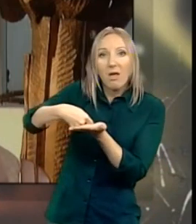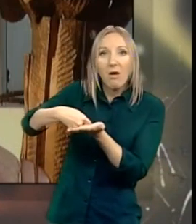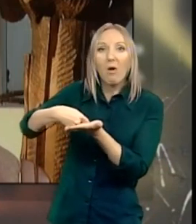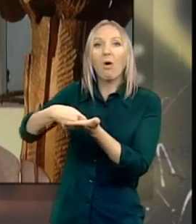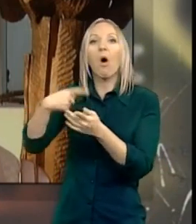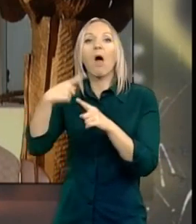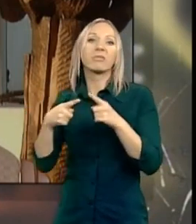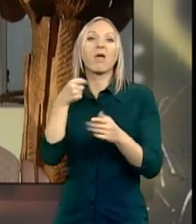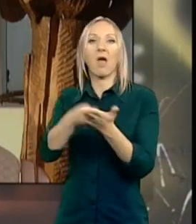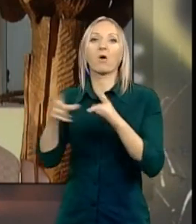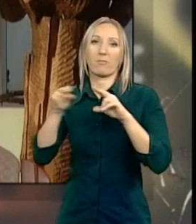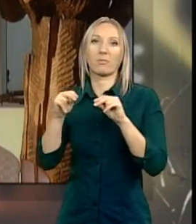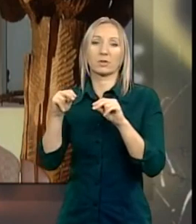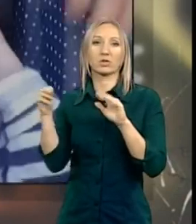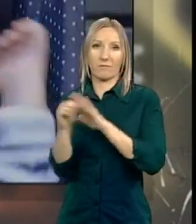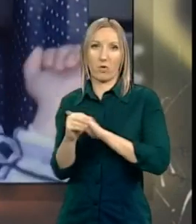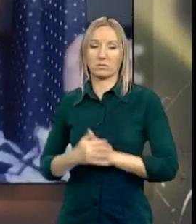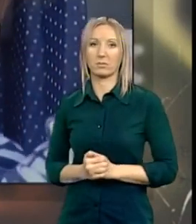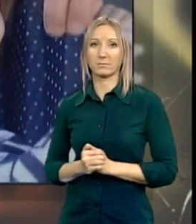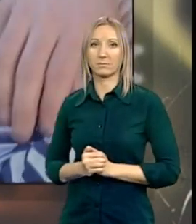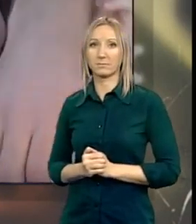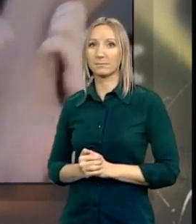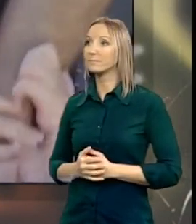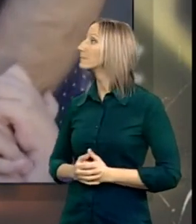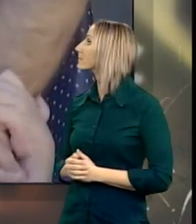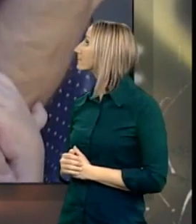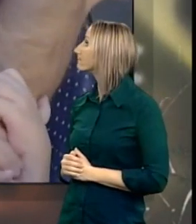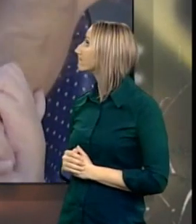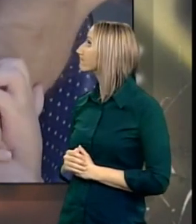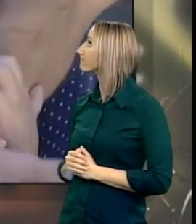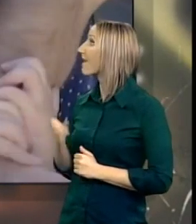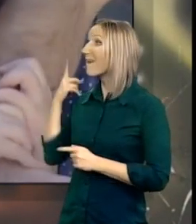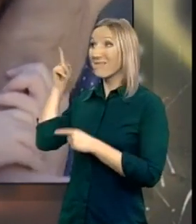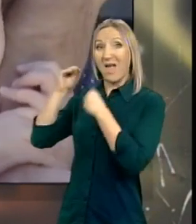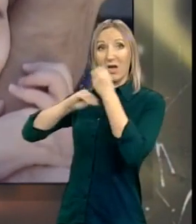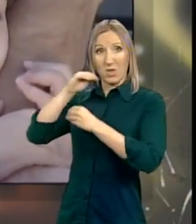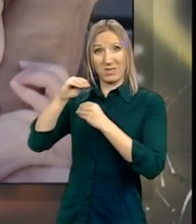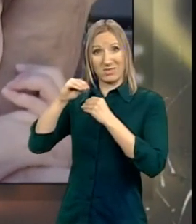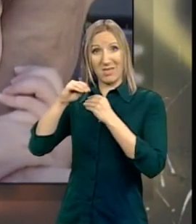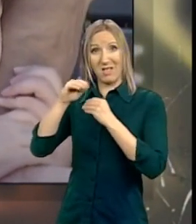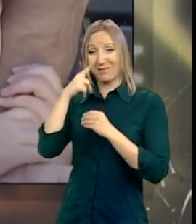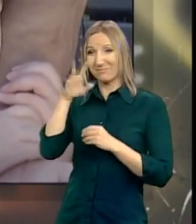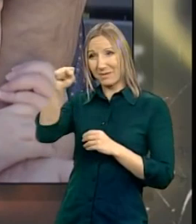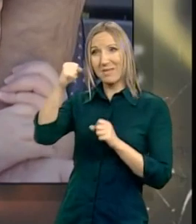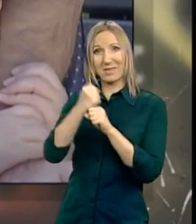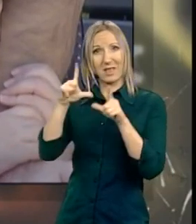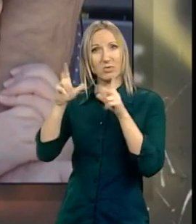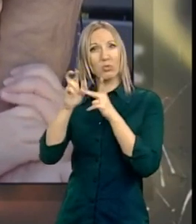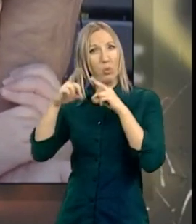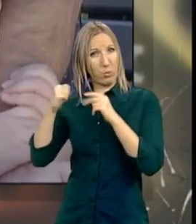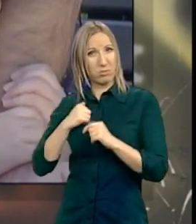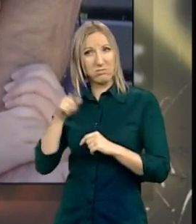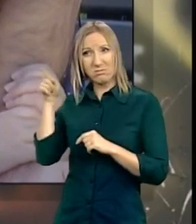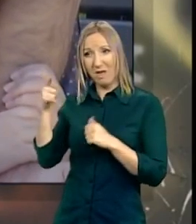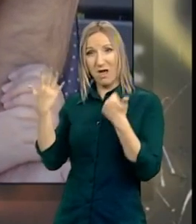delom učestvovati u pokrivanju listu. Kada su roditelji primetili deduna, kada je stara oko 6 mjeseci, ne